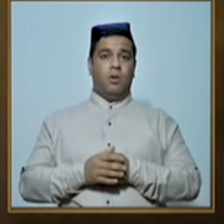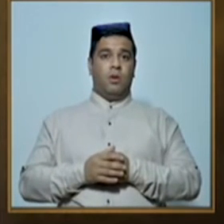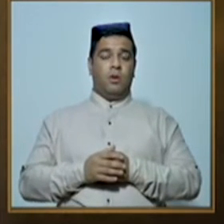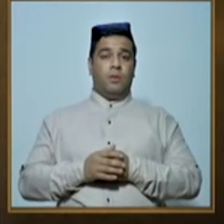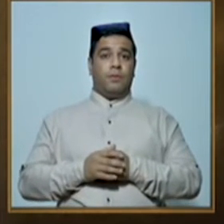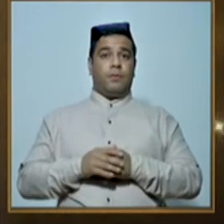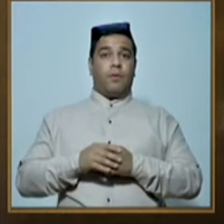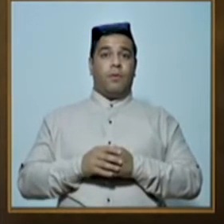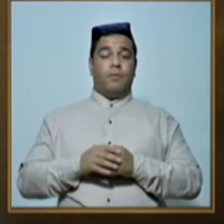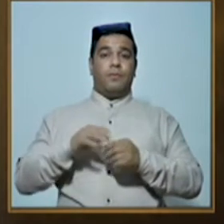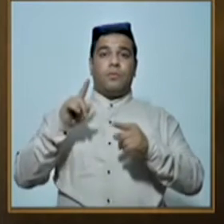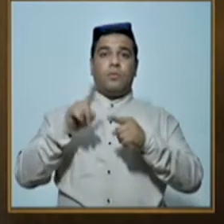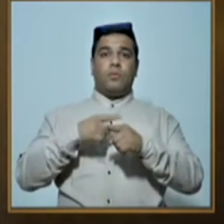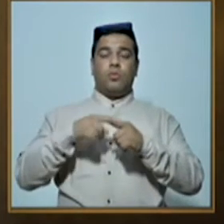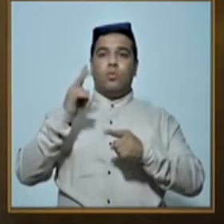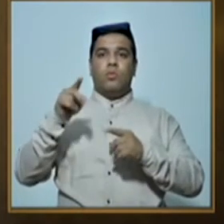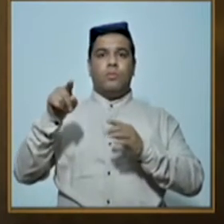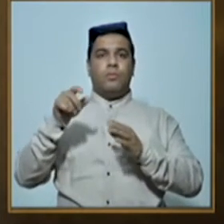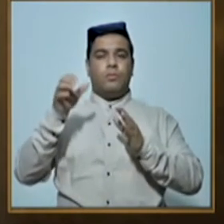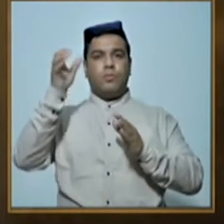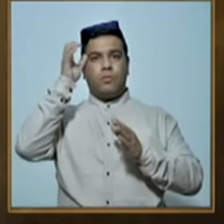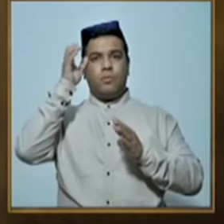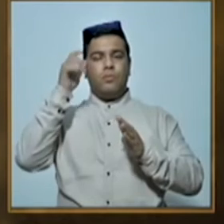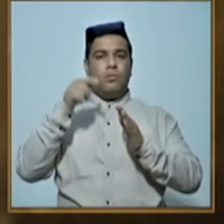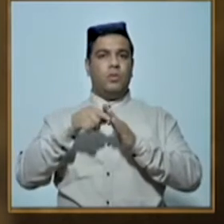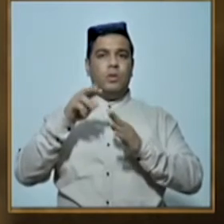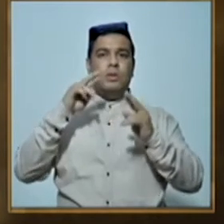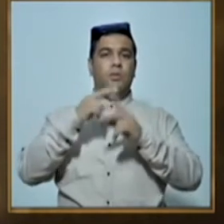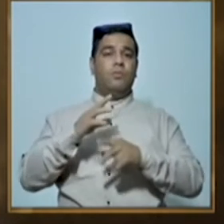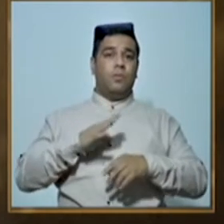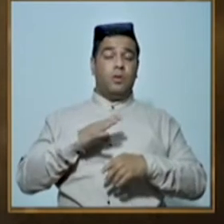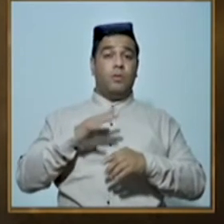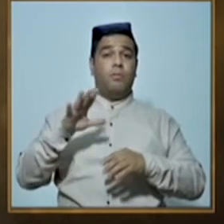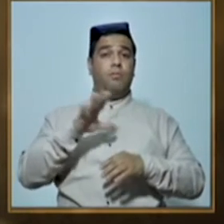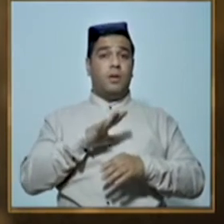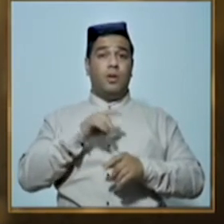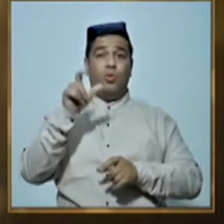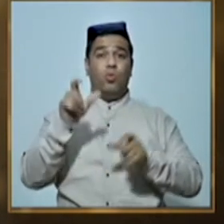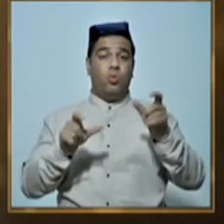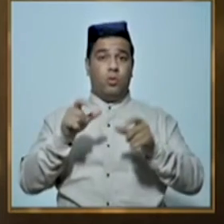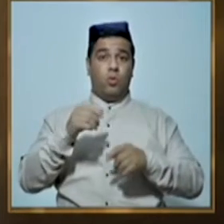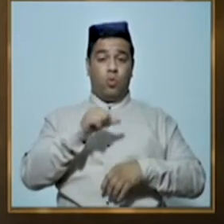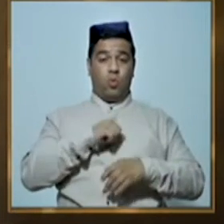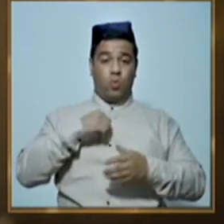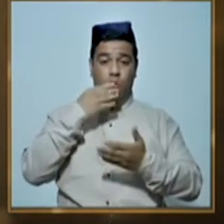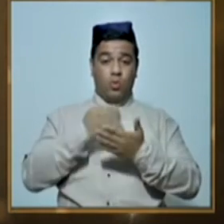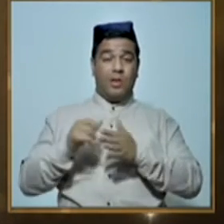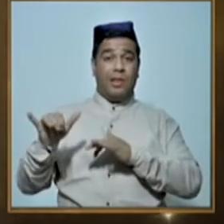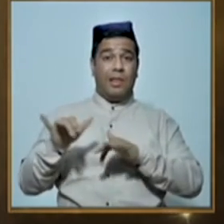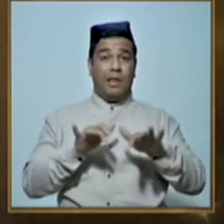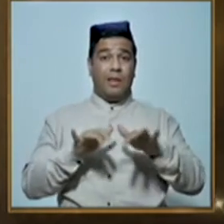Yoki olgan ilmi noto'g'ri ilm bo'lsa. Ba'zi vaqtda banda o'zining amali bilan